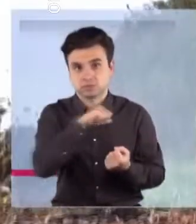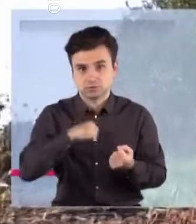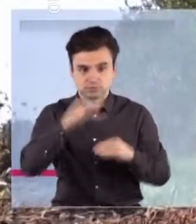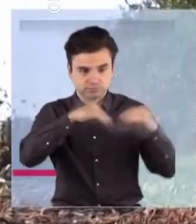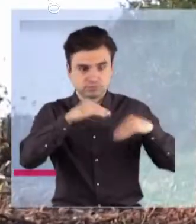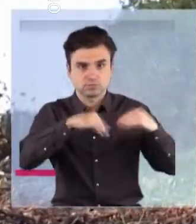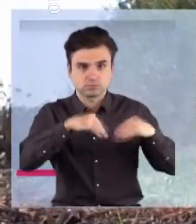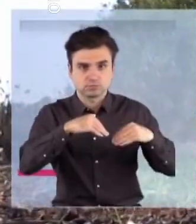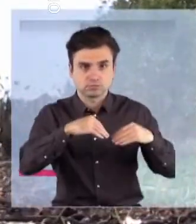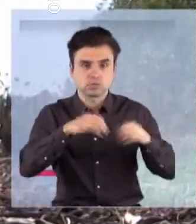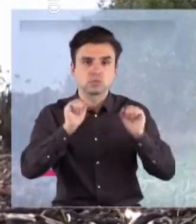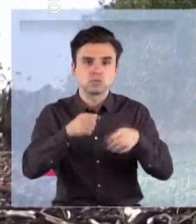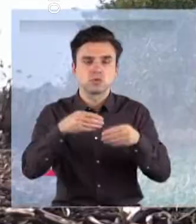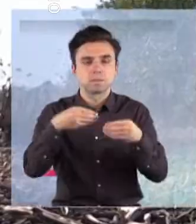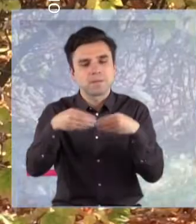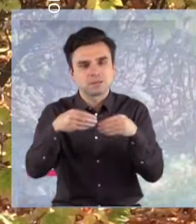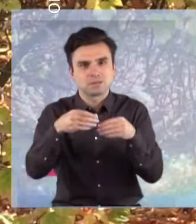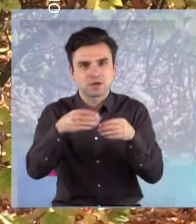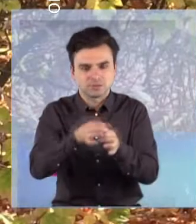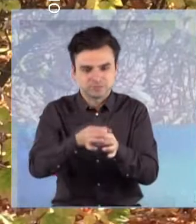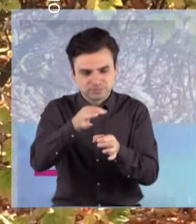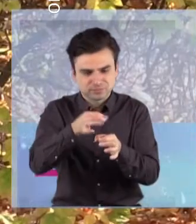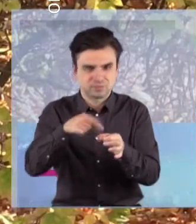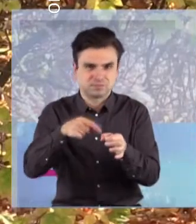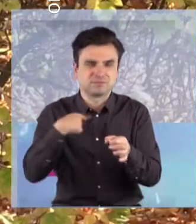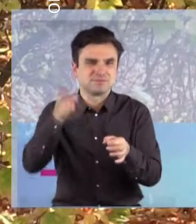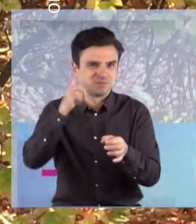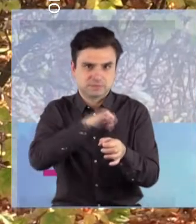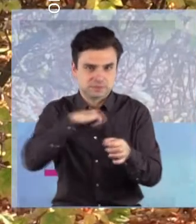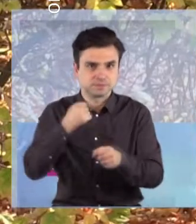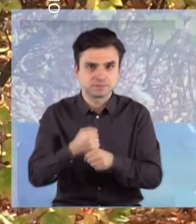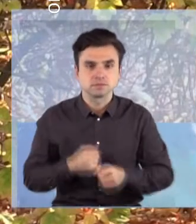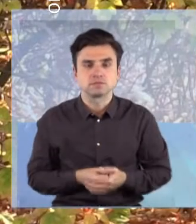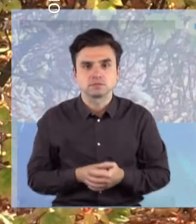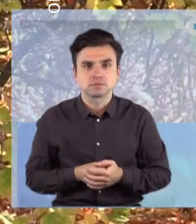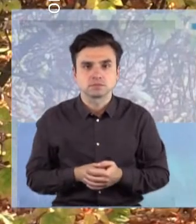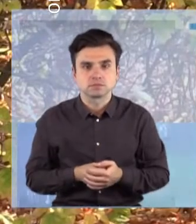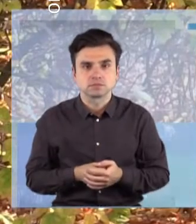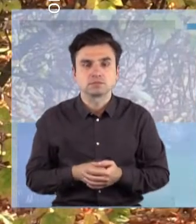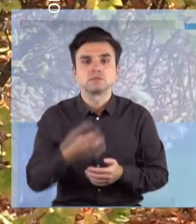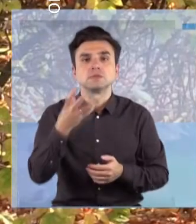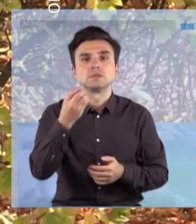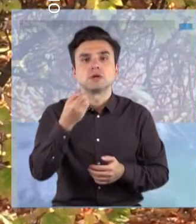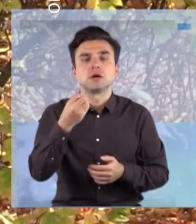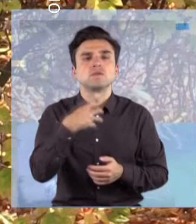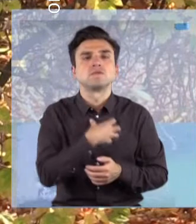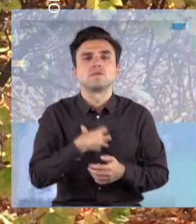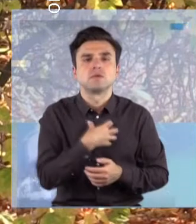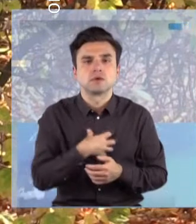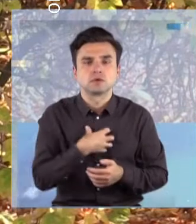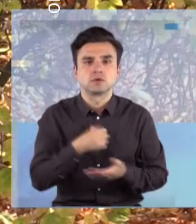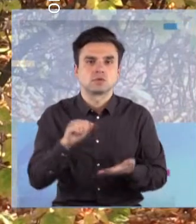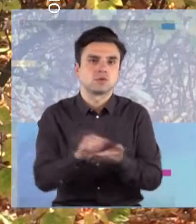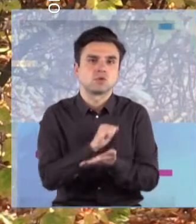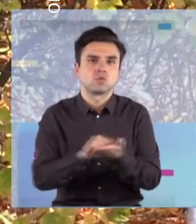іншому випадку це вважатиметься браконьєрством. Він може бути притягнутий до відповідальності або